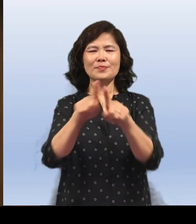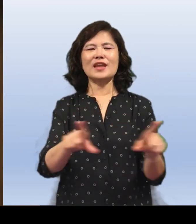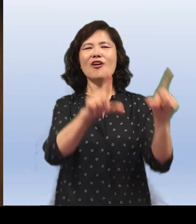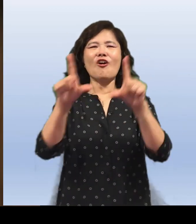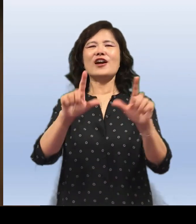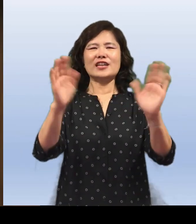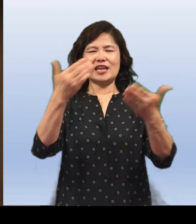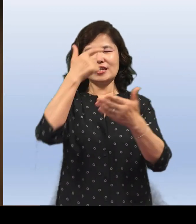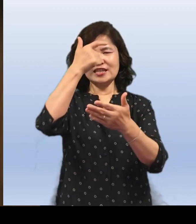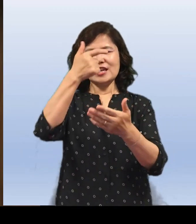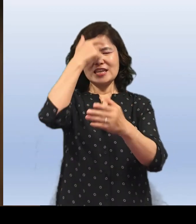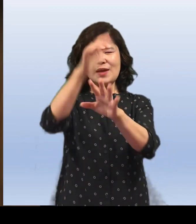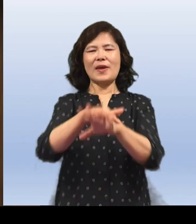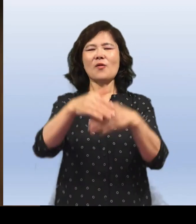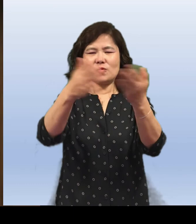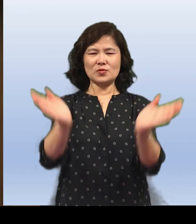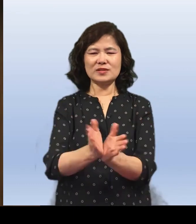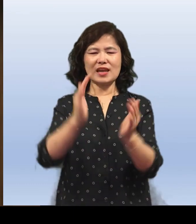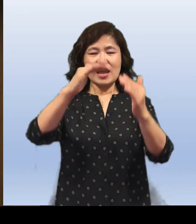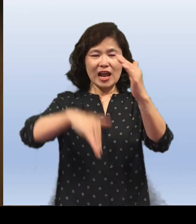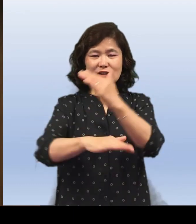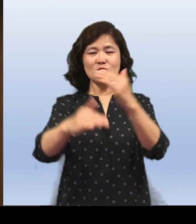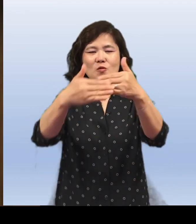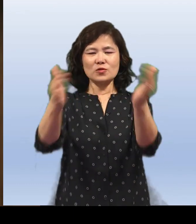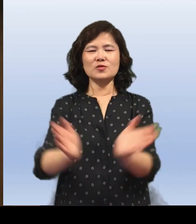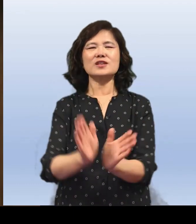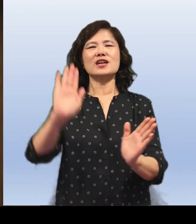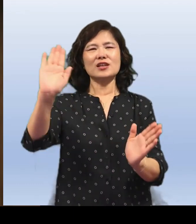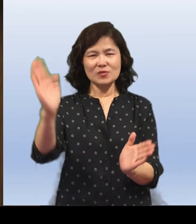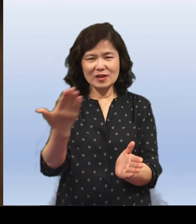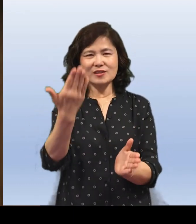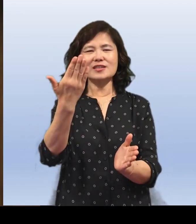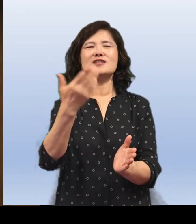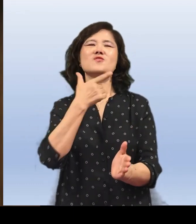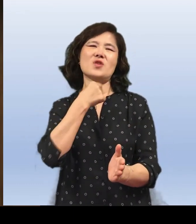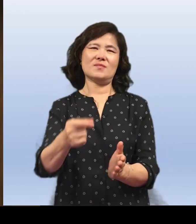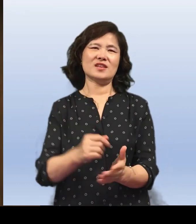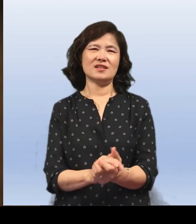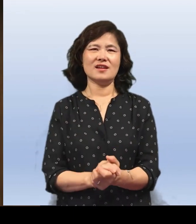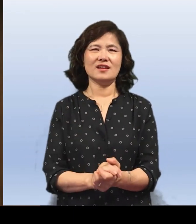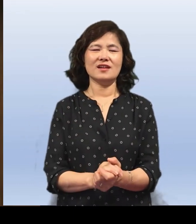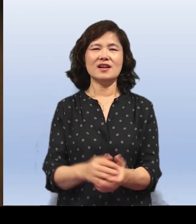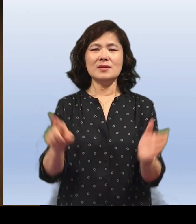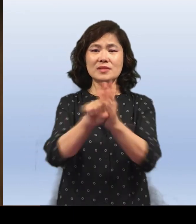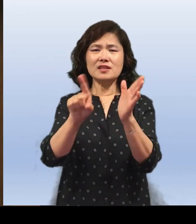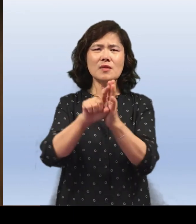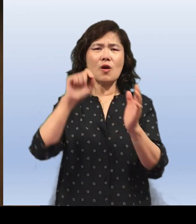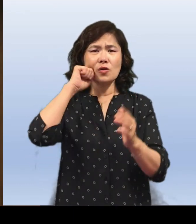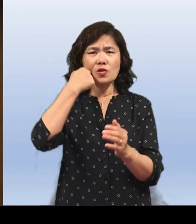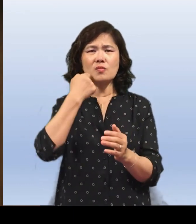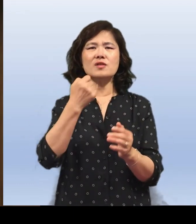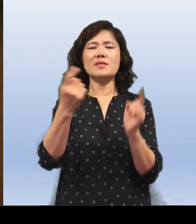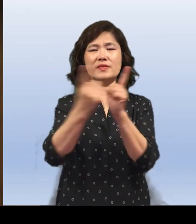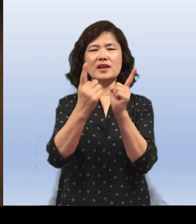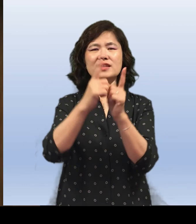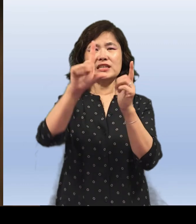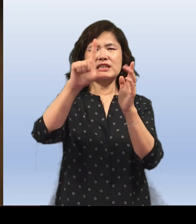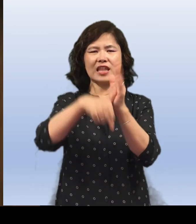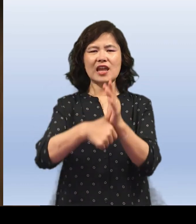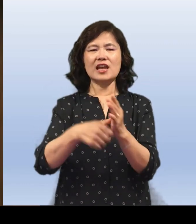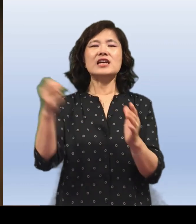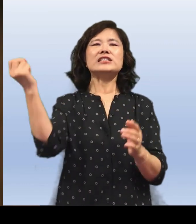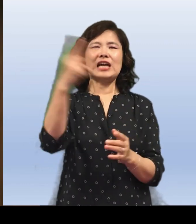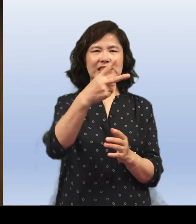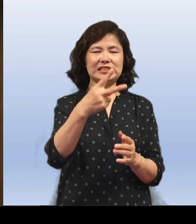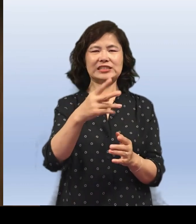거하는 예배 공동체, 가족 공동체가 되어야 될 줄 믿습니다. 여러분, 신앙의 어려움을 겪는 이때에 다시 한